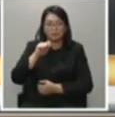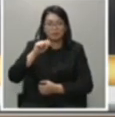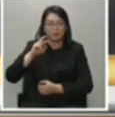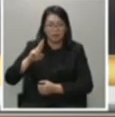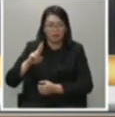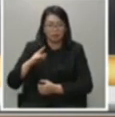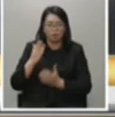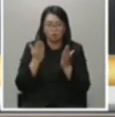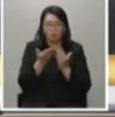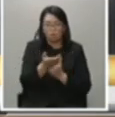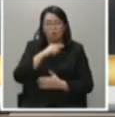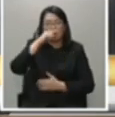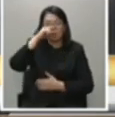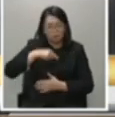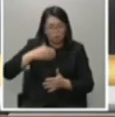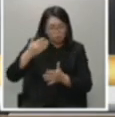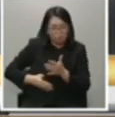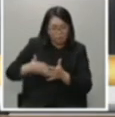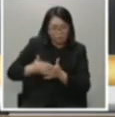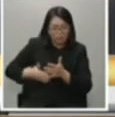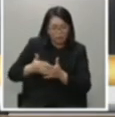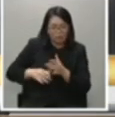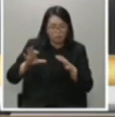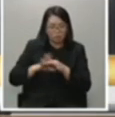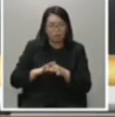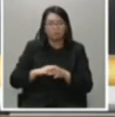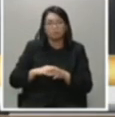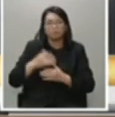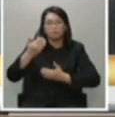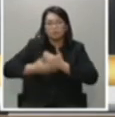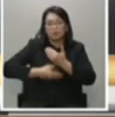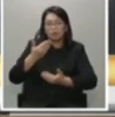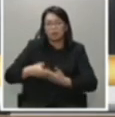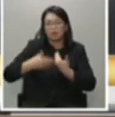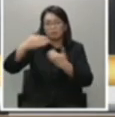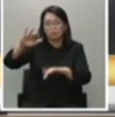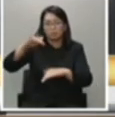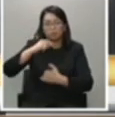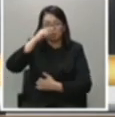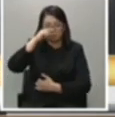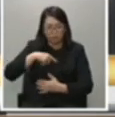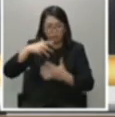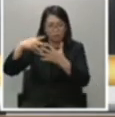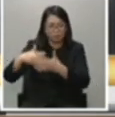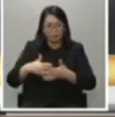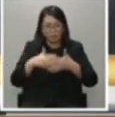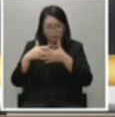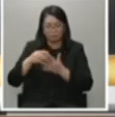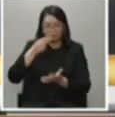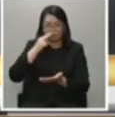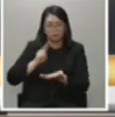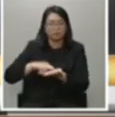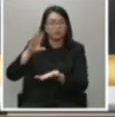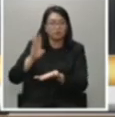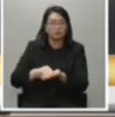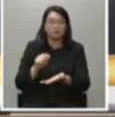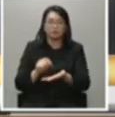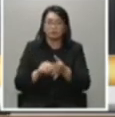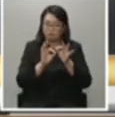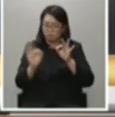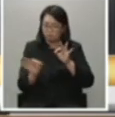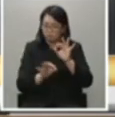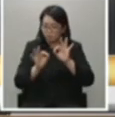ประเด็นอุปสรรคทางการค้าของไทยกับสหรัฐอเมริกาและหนังสือฉบับนี้ค่ะมีประเด็นที่ส